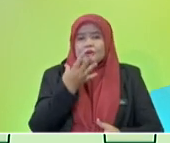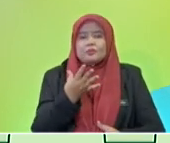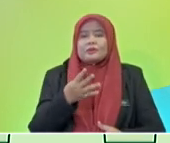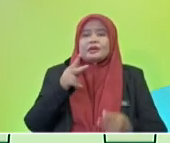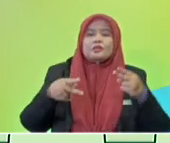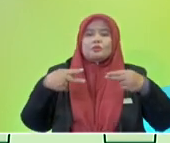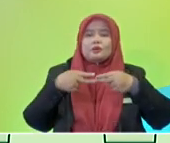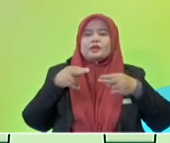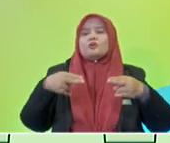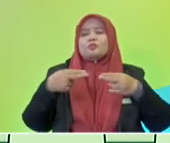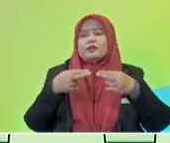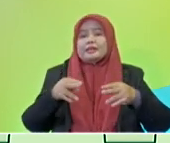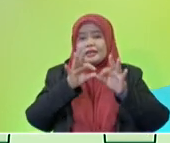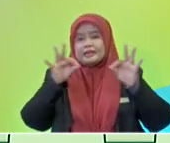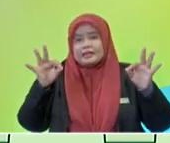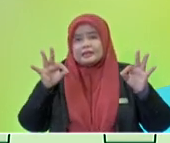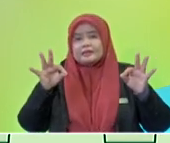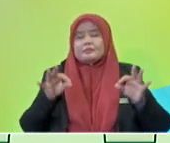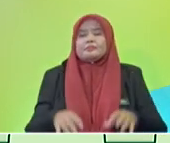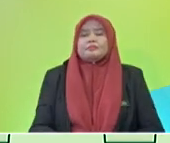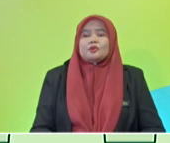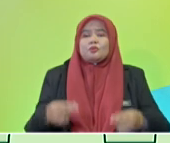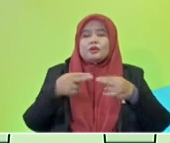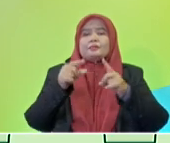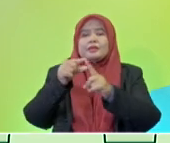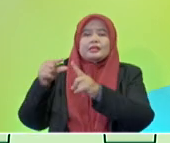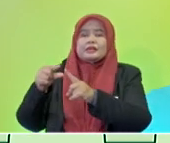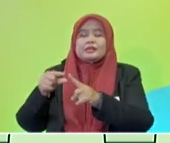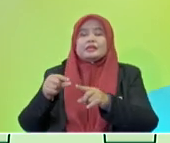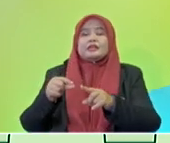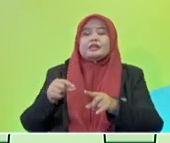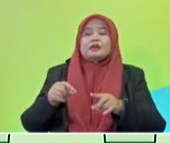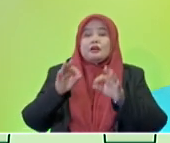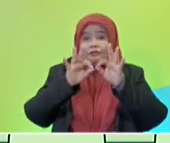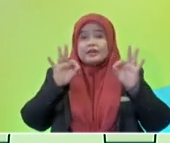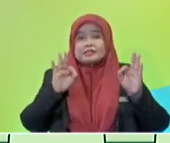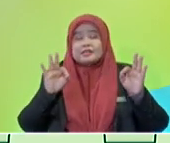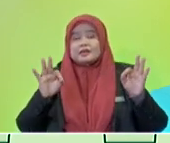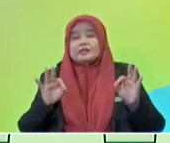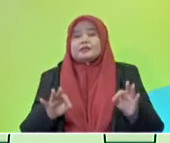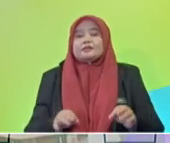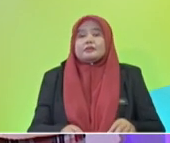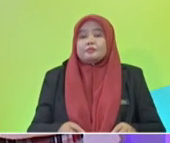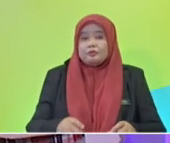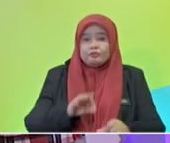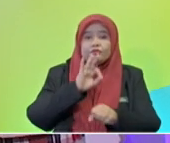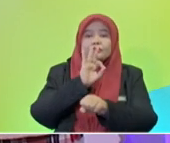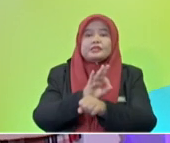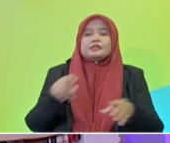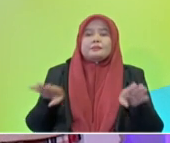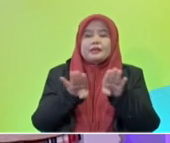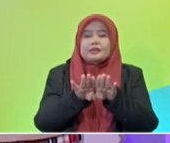kita guna untuk menghubungkan ayat menghubungkan perkataan dan juga frasa di sini ia akan berfungsi sebagai